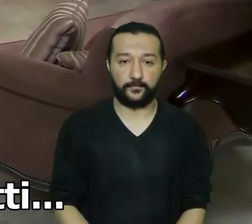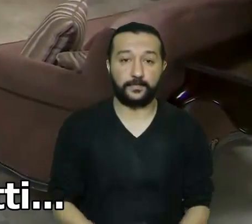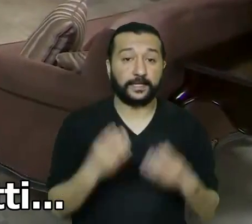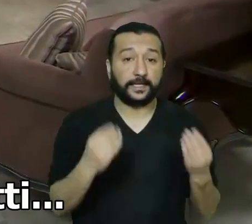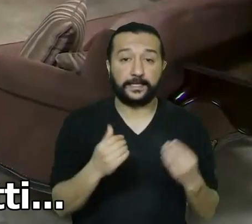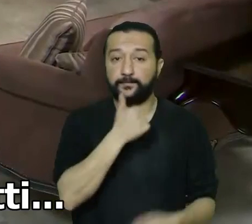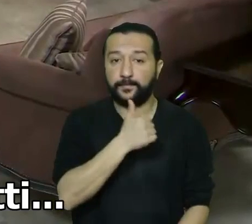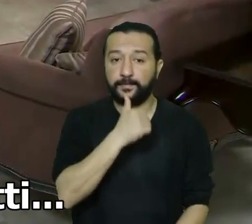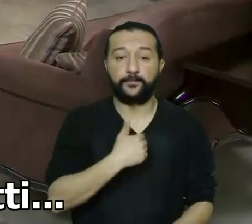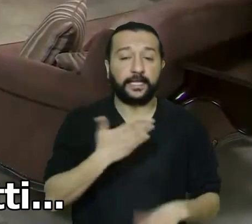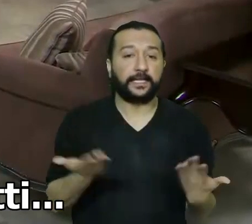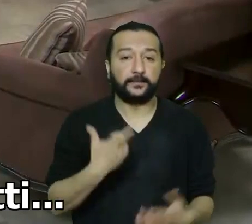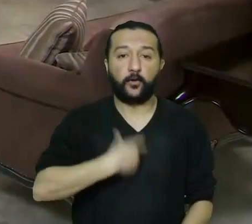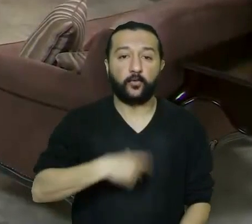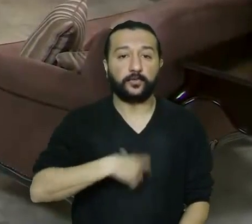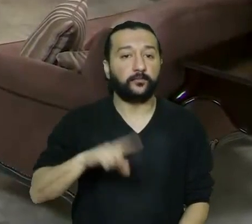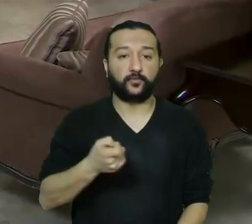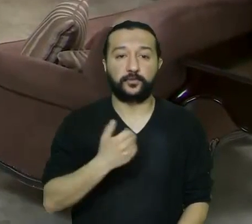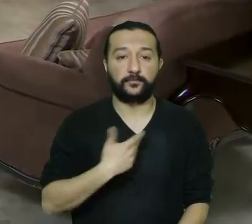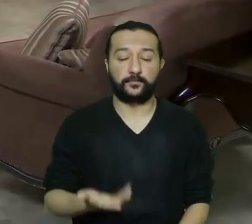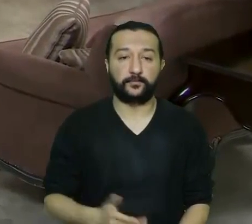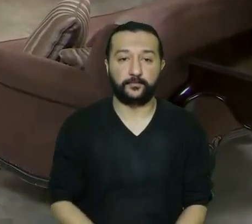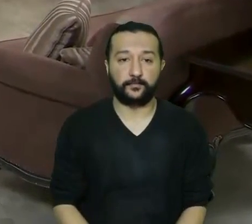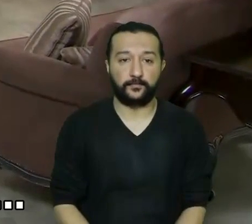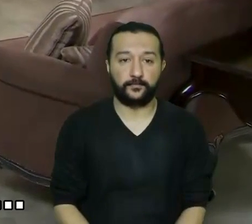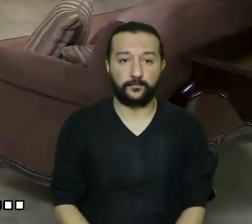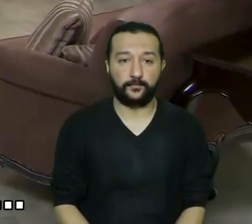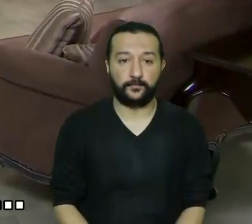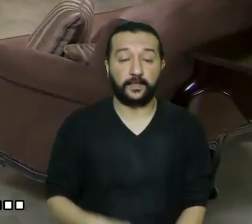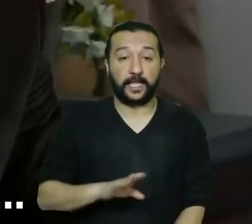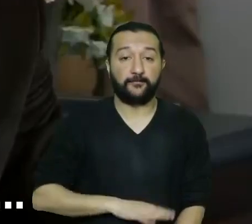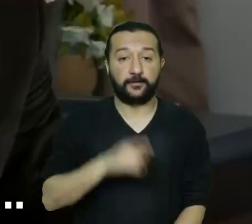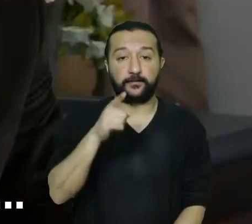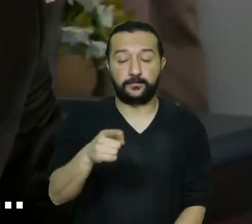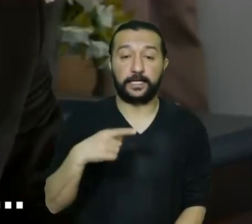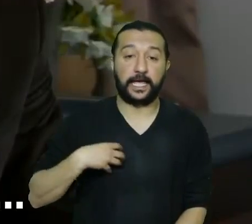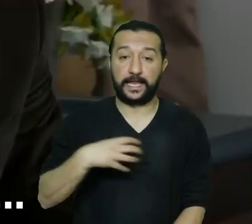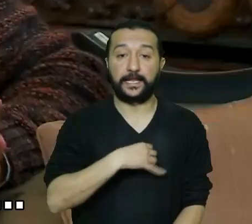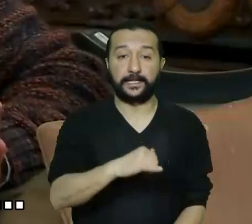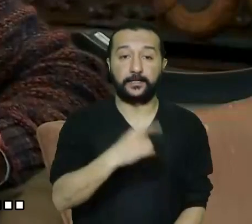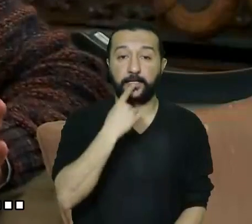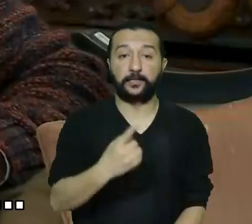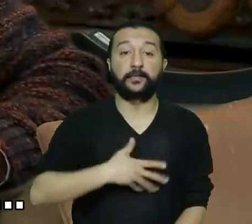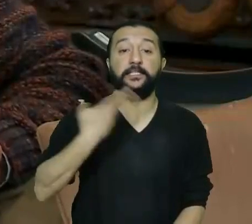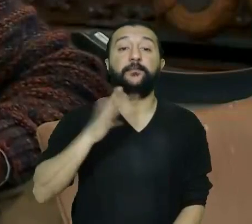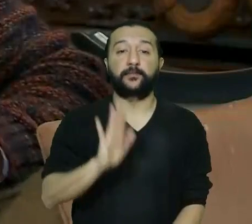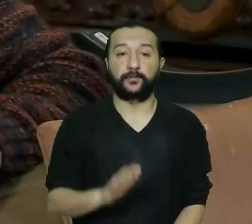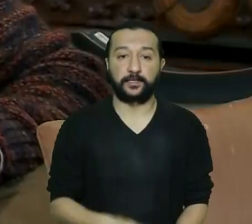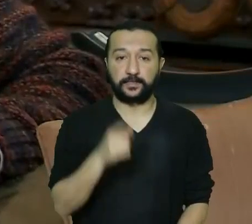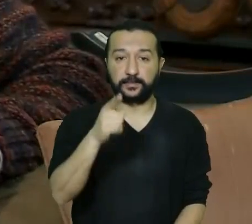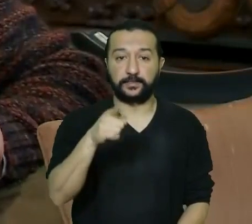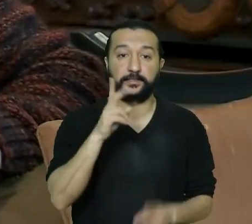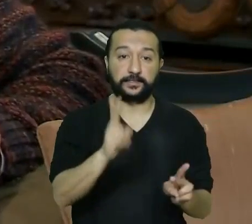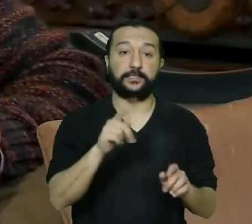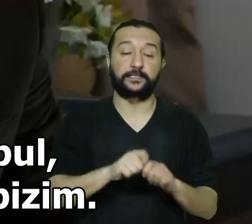İyi de baba, ben nasıl özel hissettim? Kemal Serpil'in gittiğinden emin olmak için bekledi. Ananın yanında söylemek istemedim ama yani